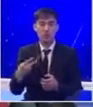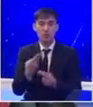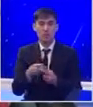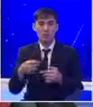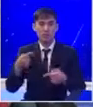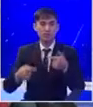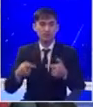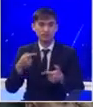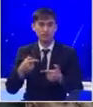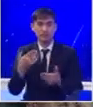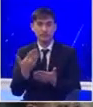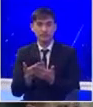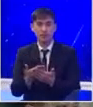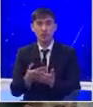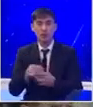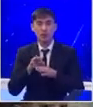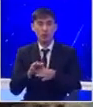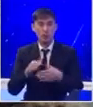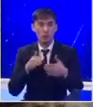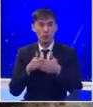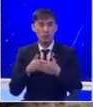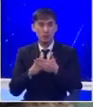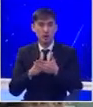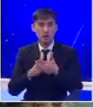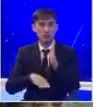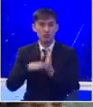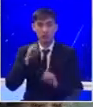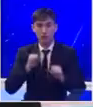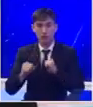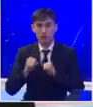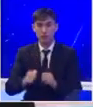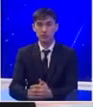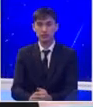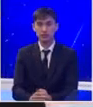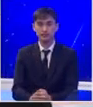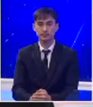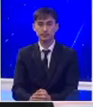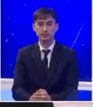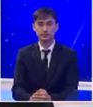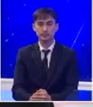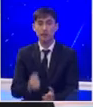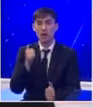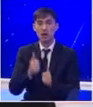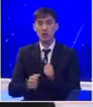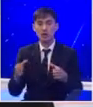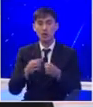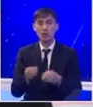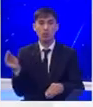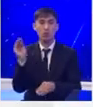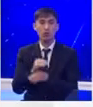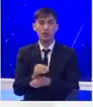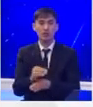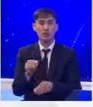между этими соперниками – проходит на максимально высоком уровне напряженности. Преимущество плей-офф, каждая команда получает дополнительный